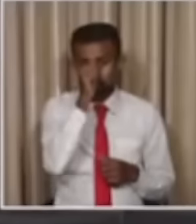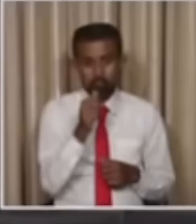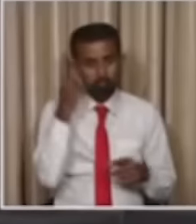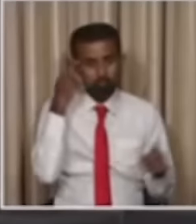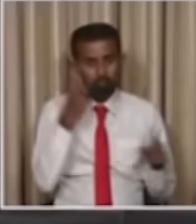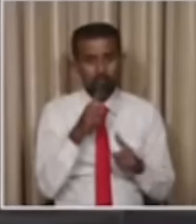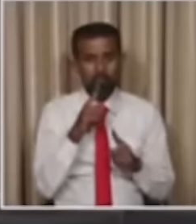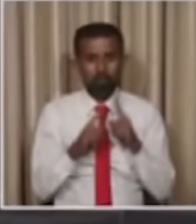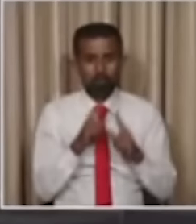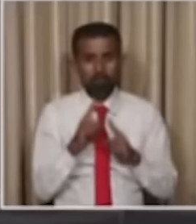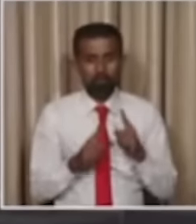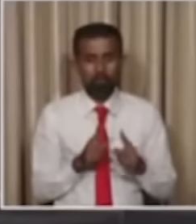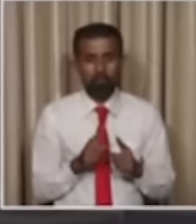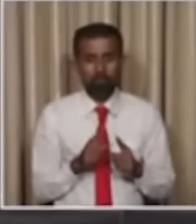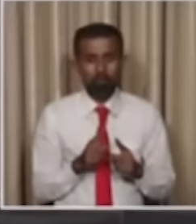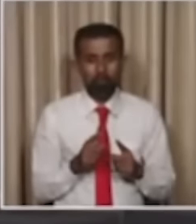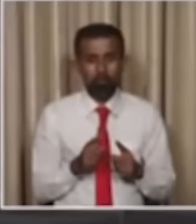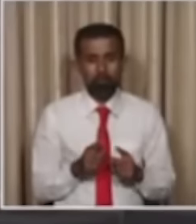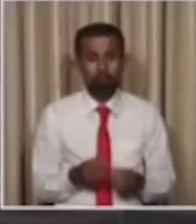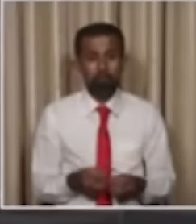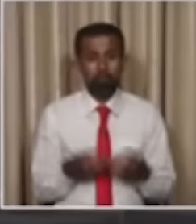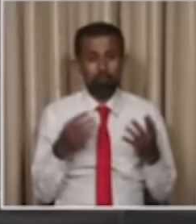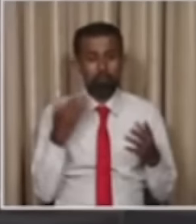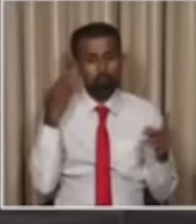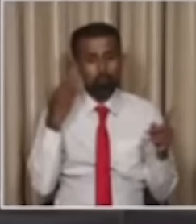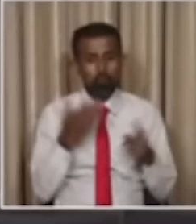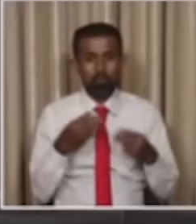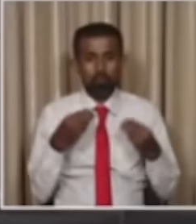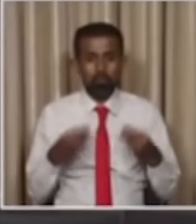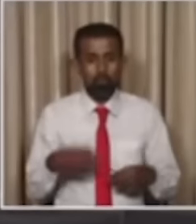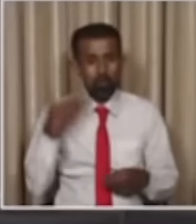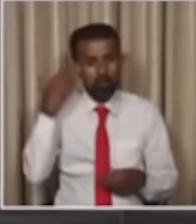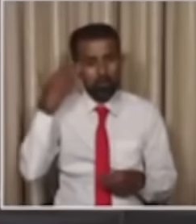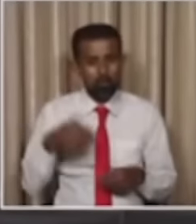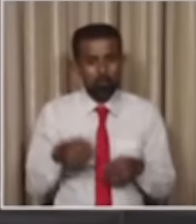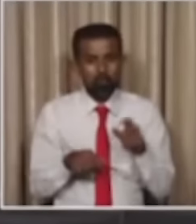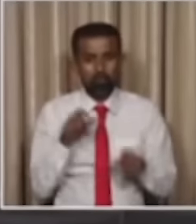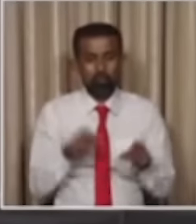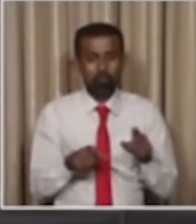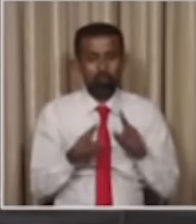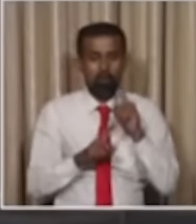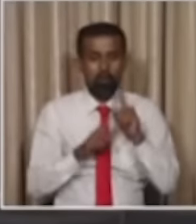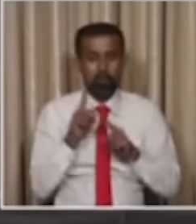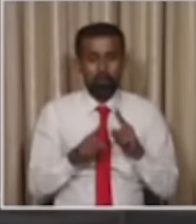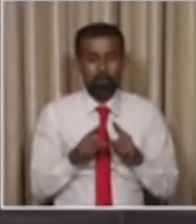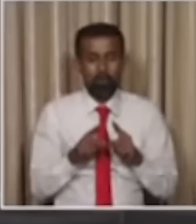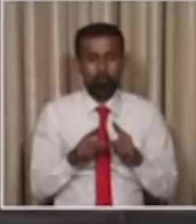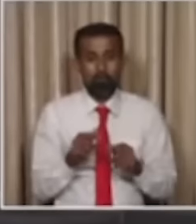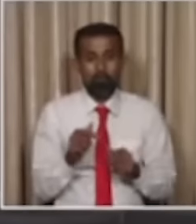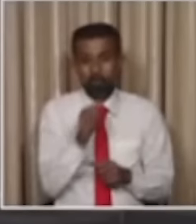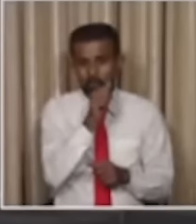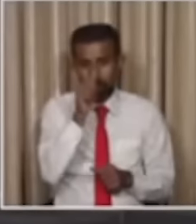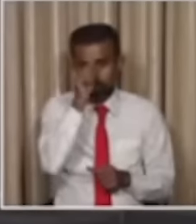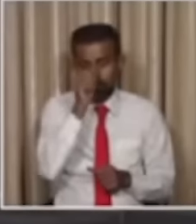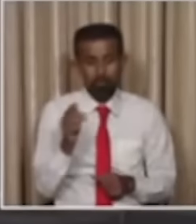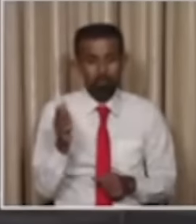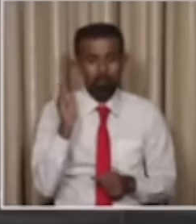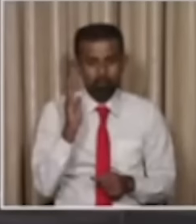කරන, මෙච්චර මේ බෝම්බය ගැන බෝම්බේ නැති වෙච්ච මිනිස්සු ගැන කතා කරන මේ කාඩිනල්